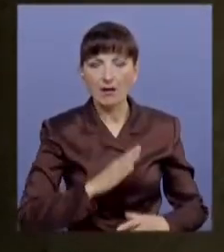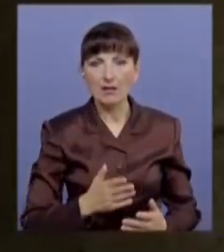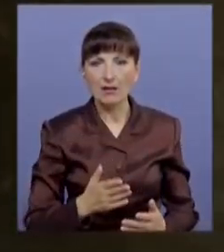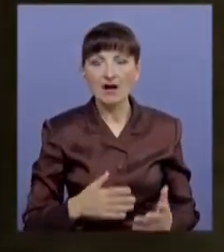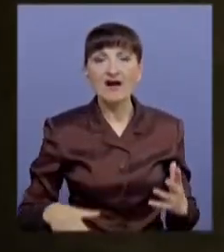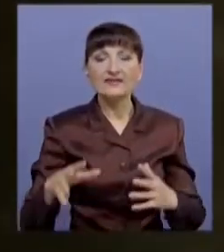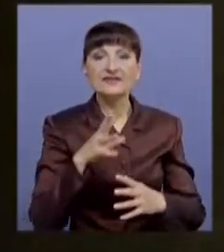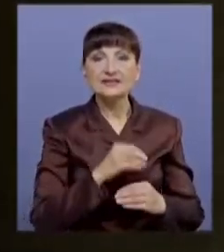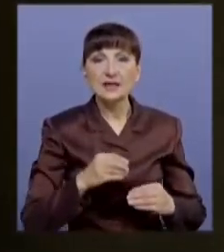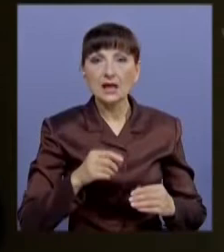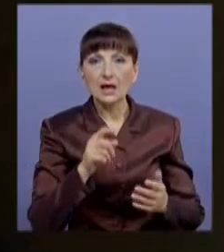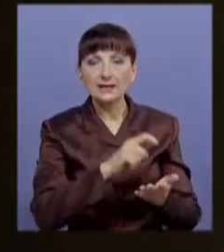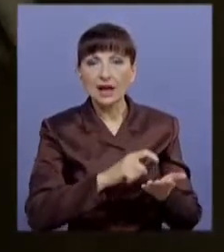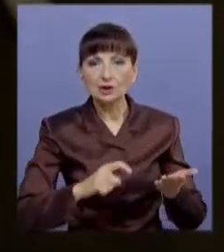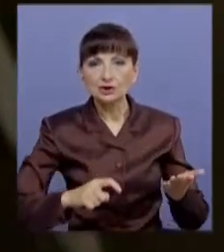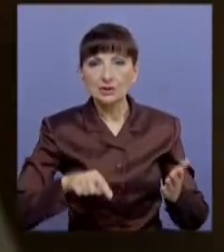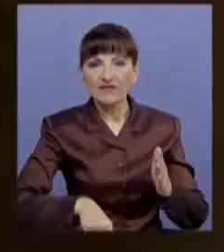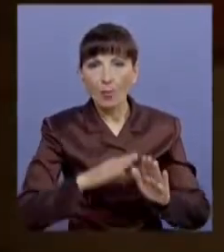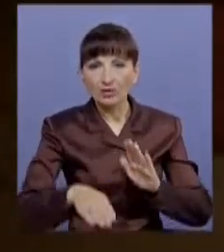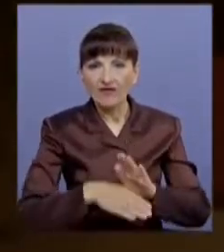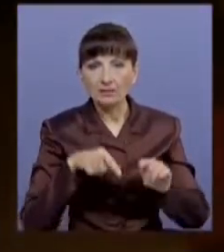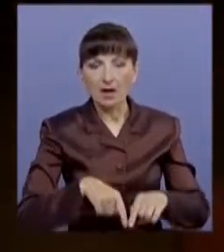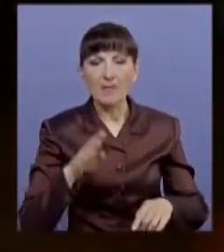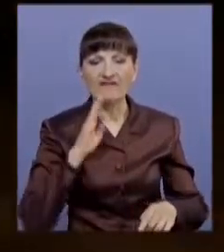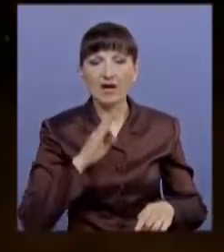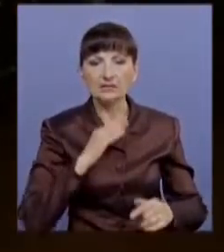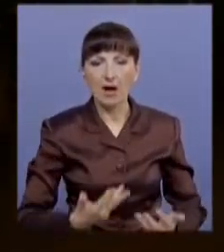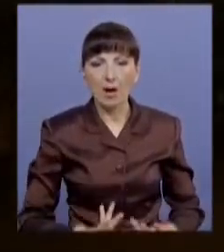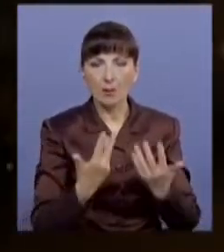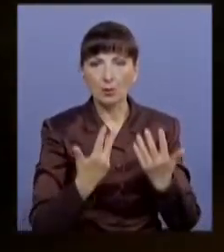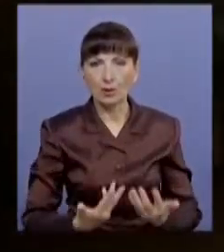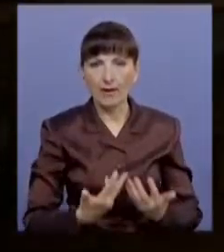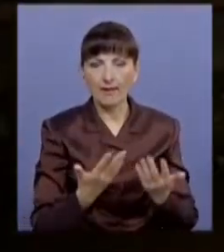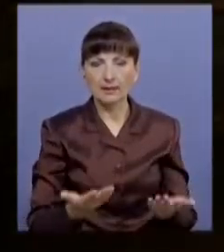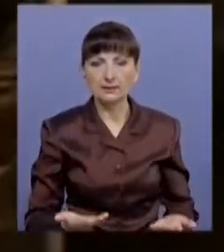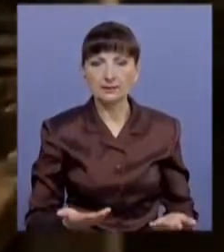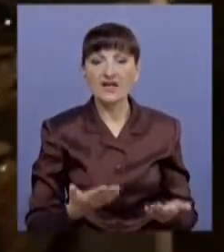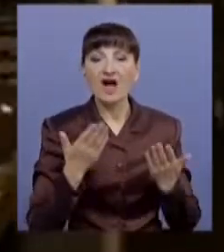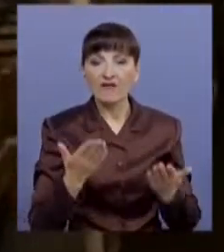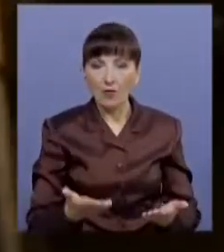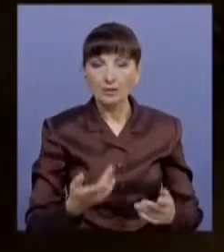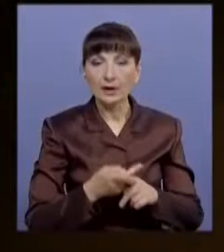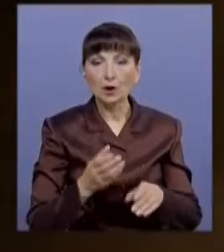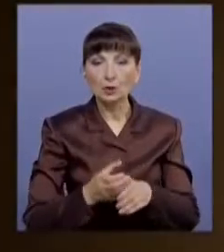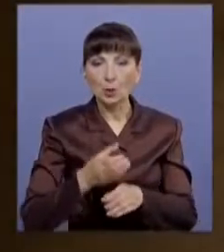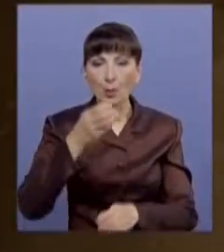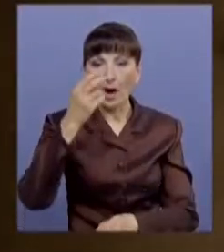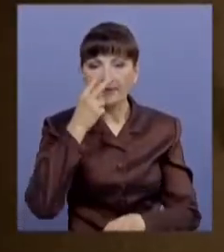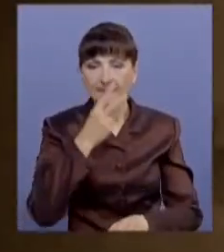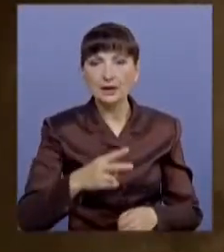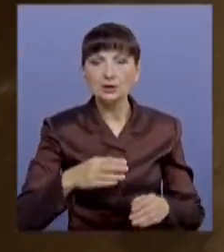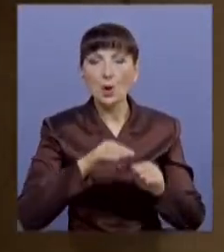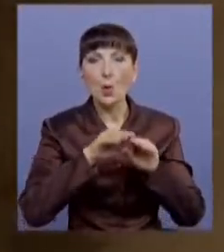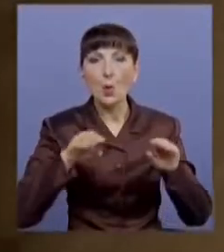есть все трещины в подвале, отсюда прям вода булькает, поднимается. Вот по этой трубе можно уровень посмотреть,